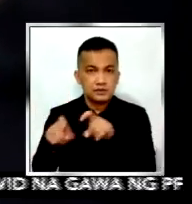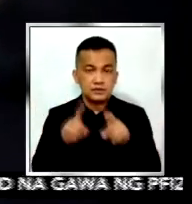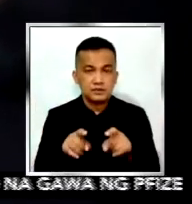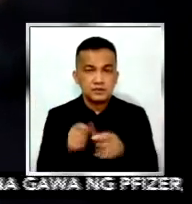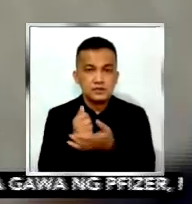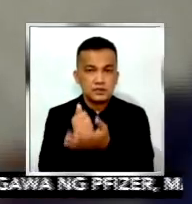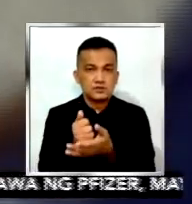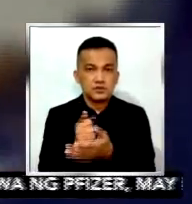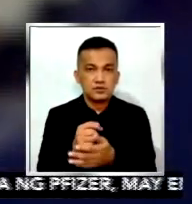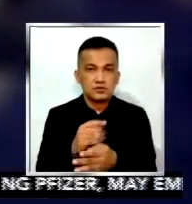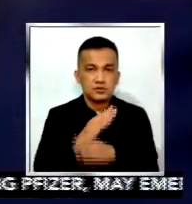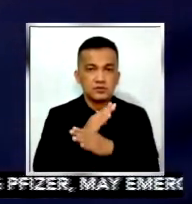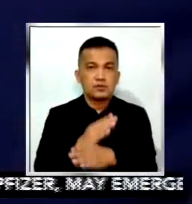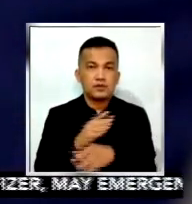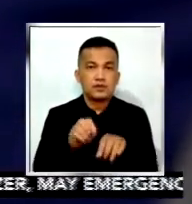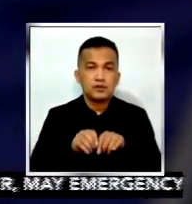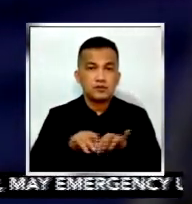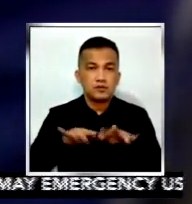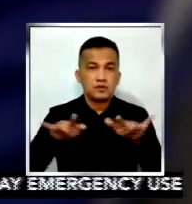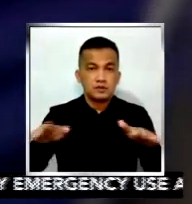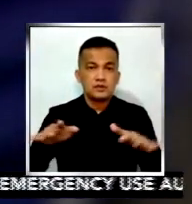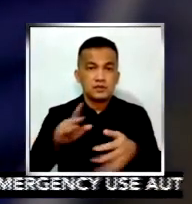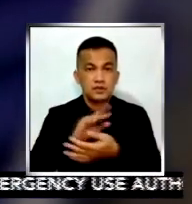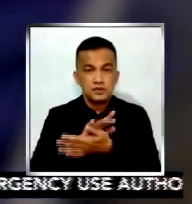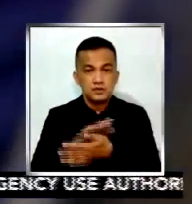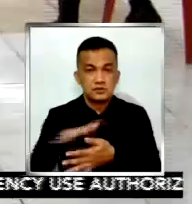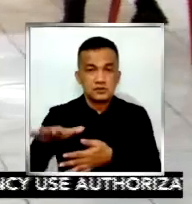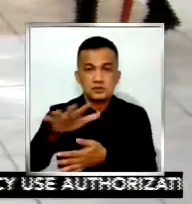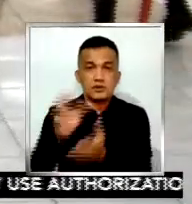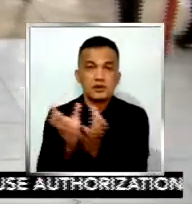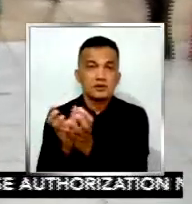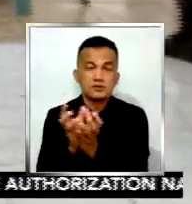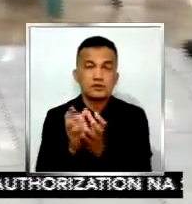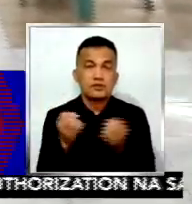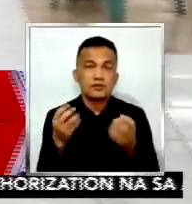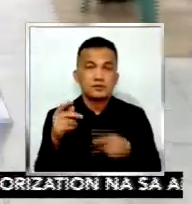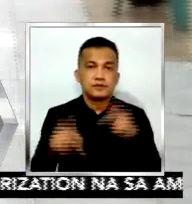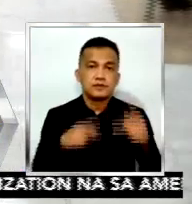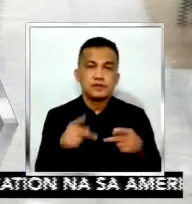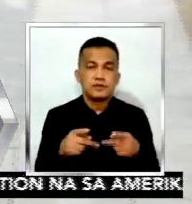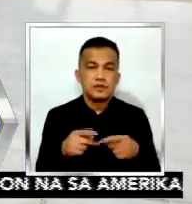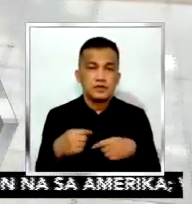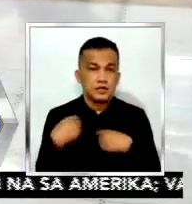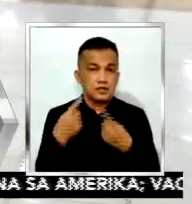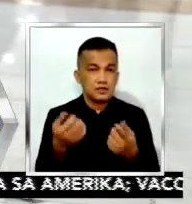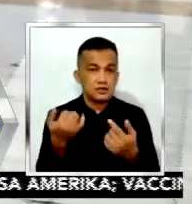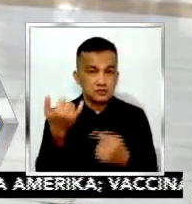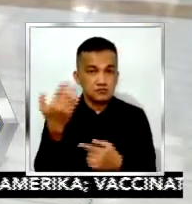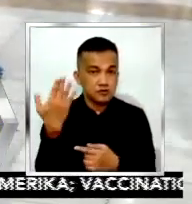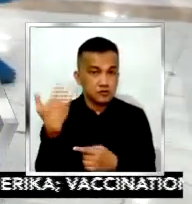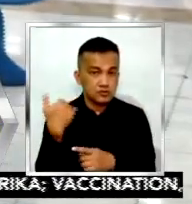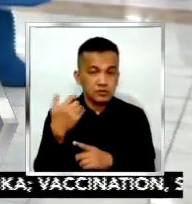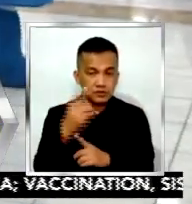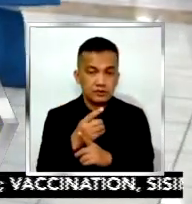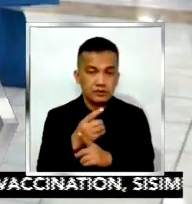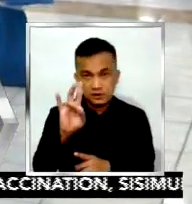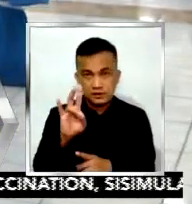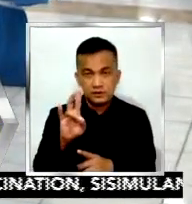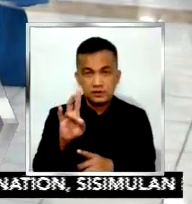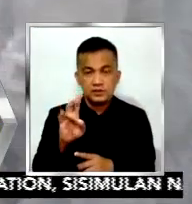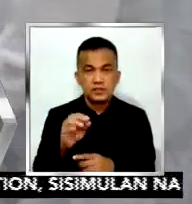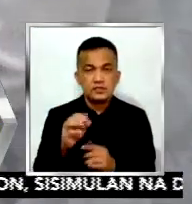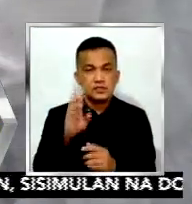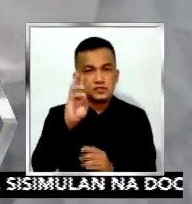COVID-19, lalo na sa mga komunidad na maraming tao. Hanggang nitong December 7, mahigit 6 million ang